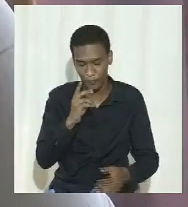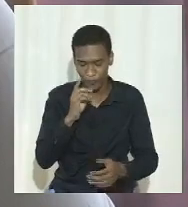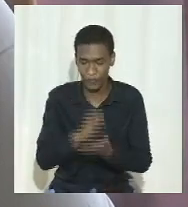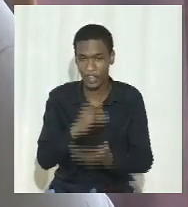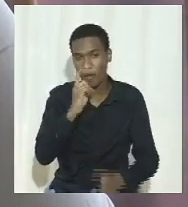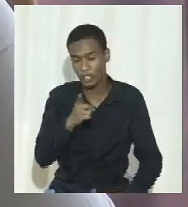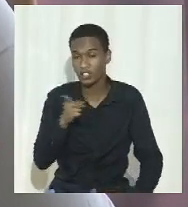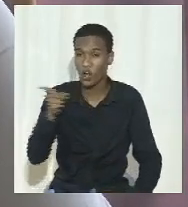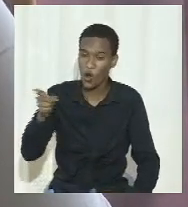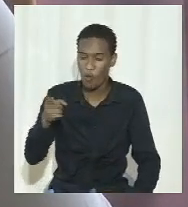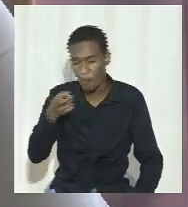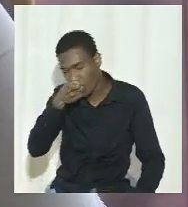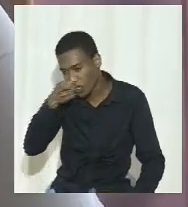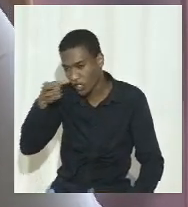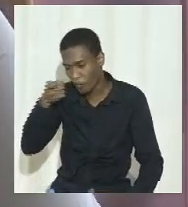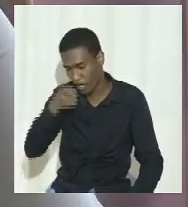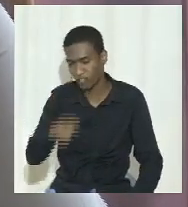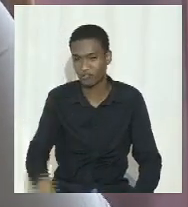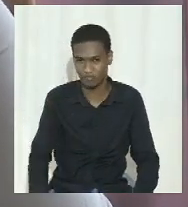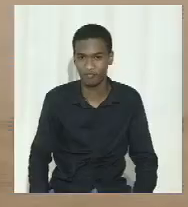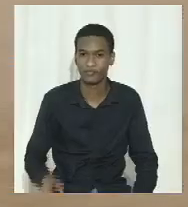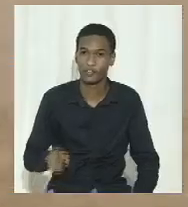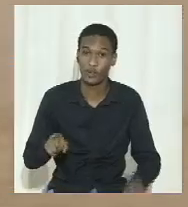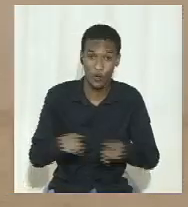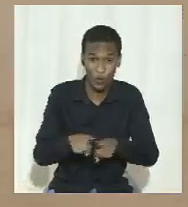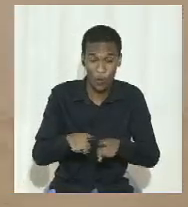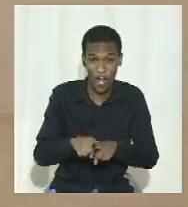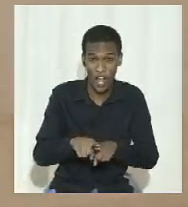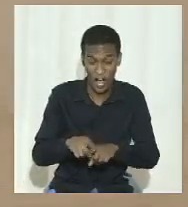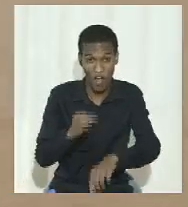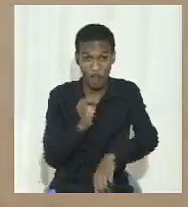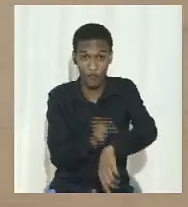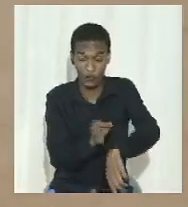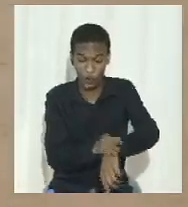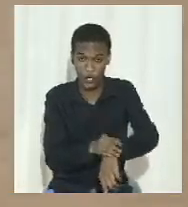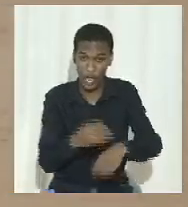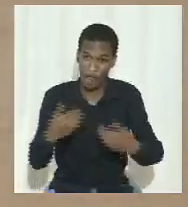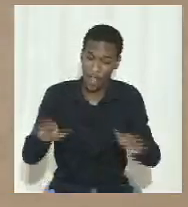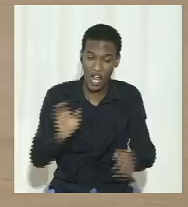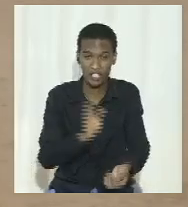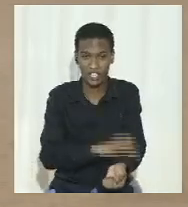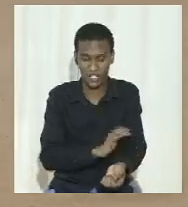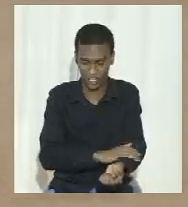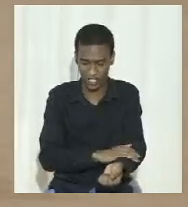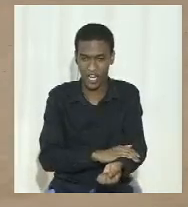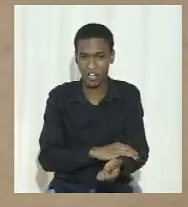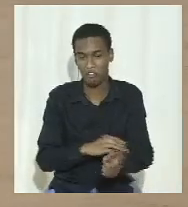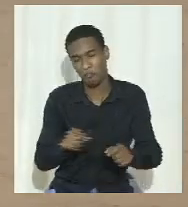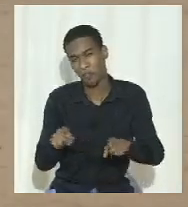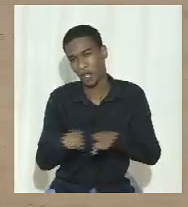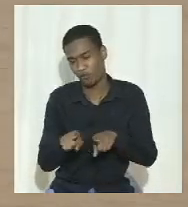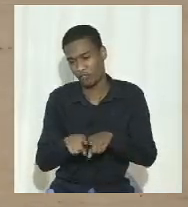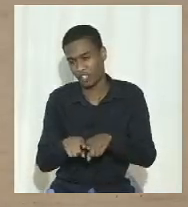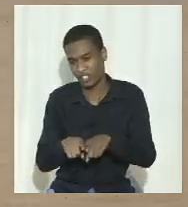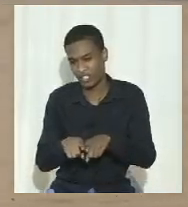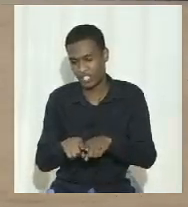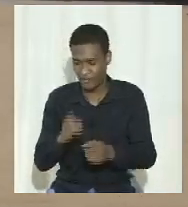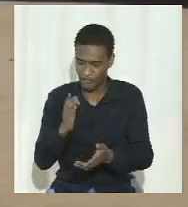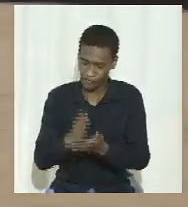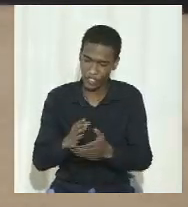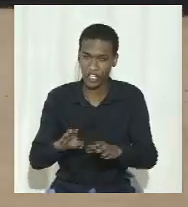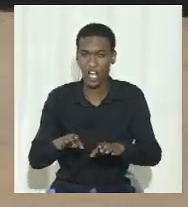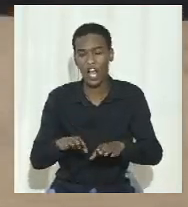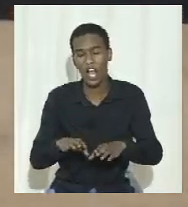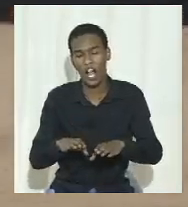Fandaminana vaovao ihany koa ny tsy fisiny ny récréation satria elana le mitangorona, misy pause ny ankizy, miala sasatra